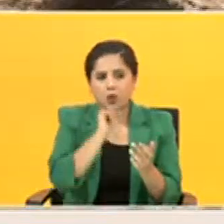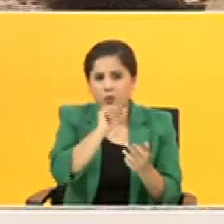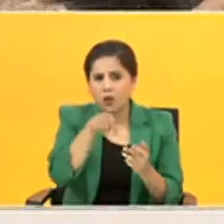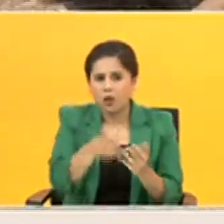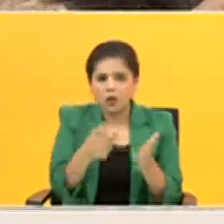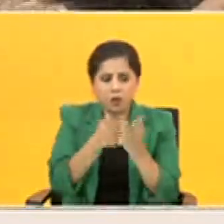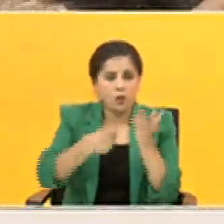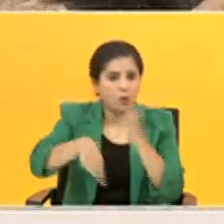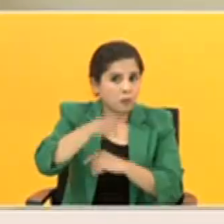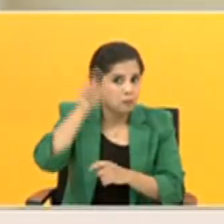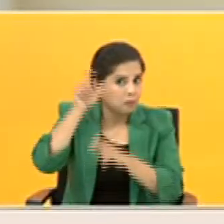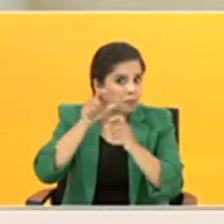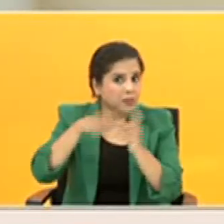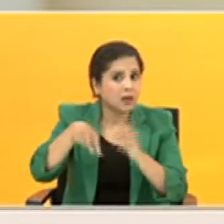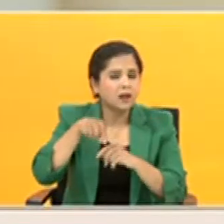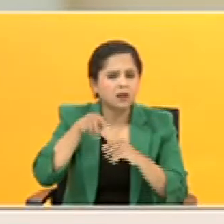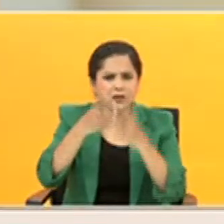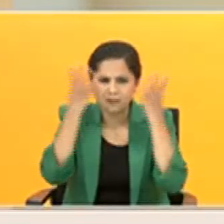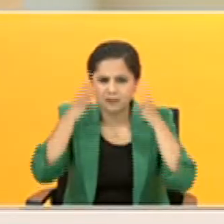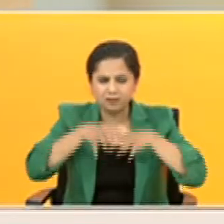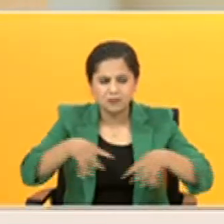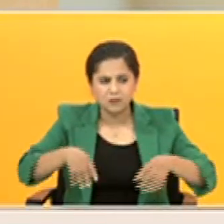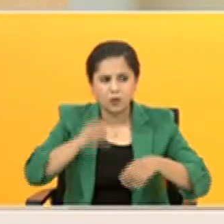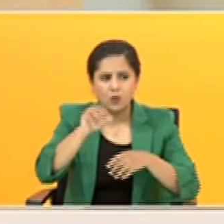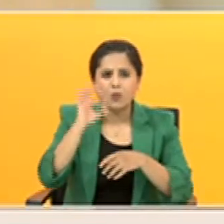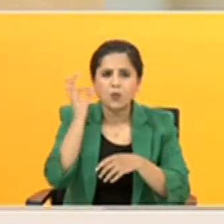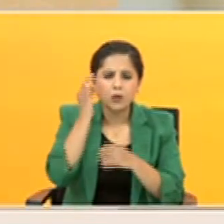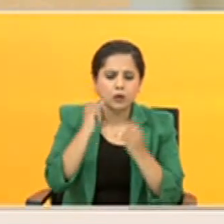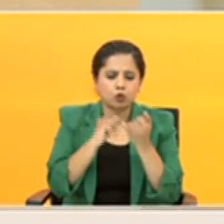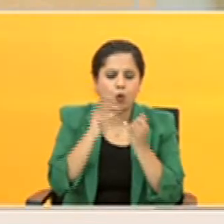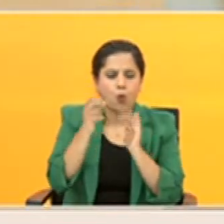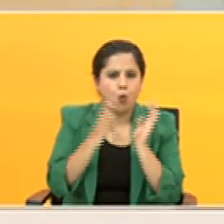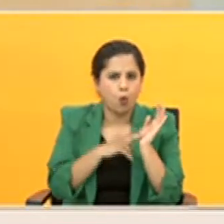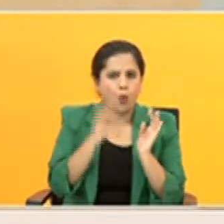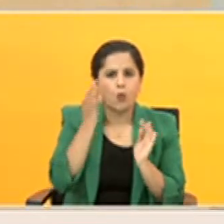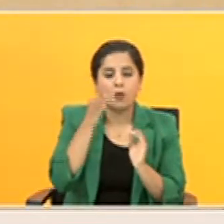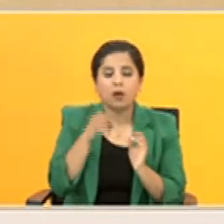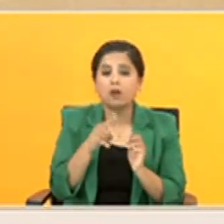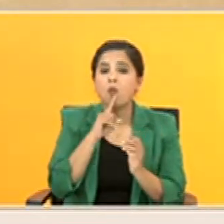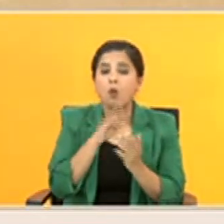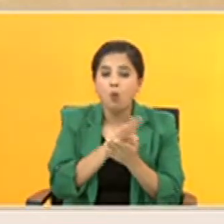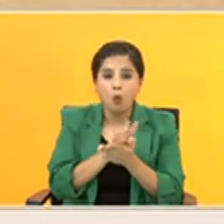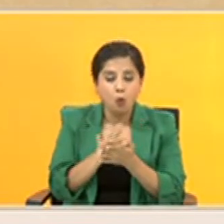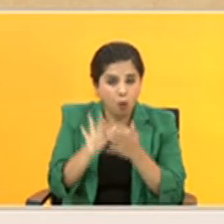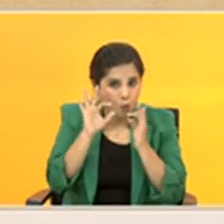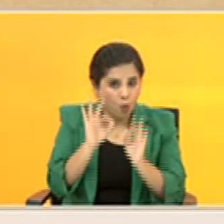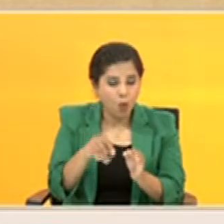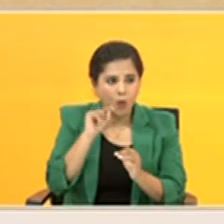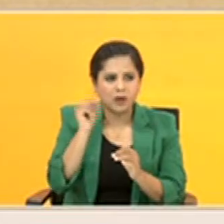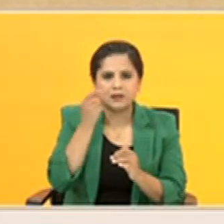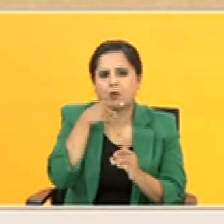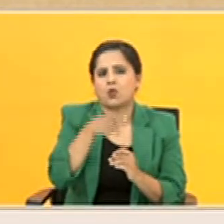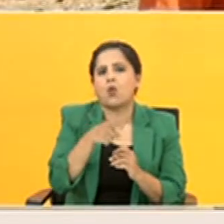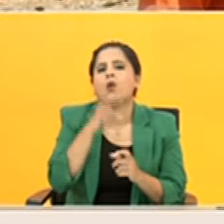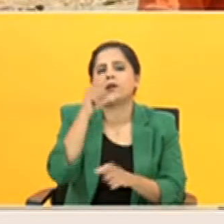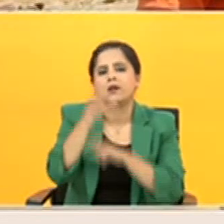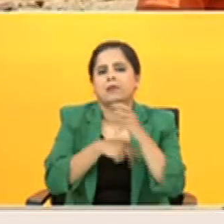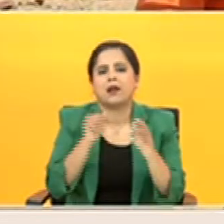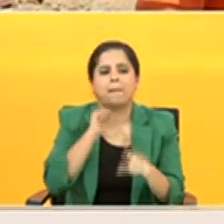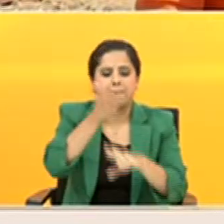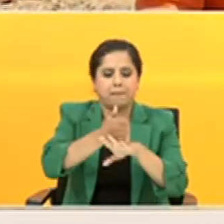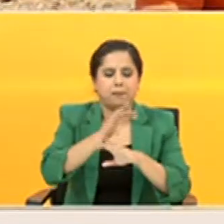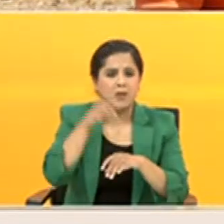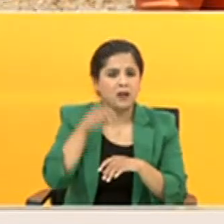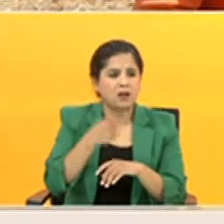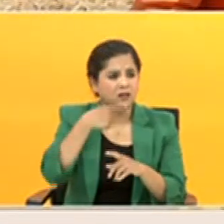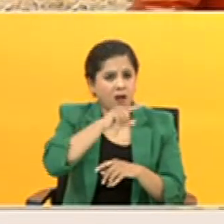आदिवासी किसानों ने सोन हनी नाम से एक शुद्ध जैविक शहद ब्रांड बनाया है। आज वह